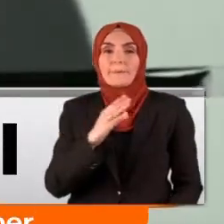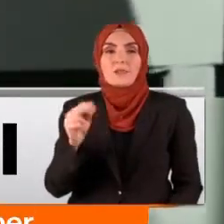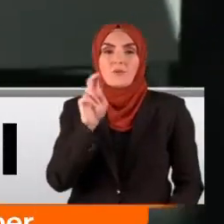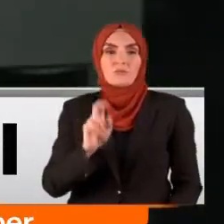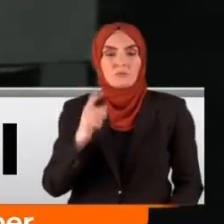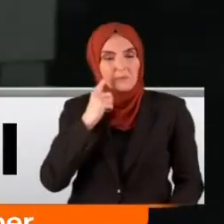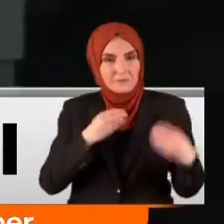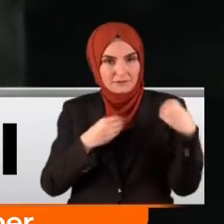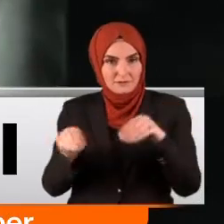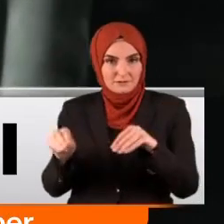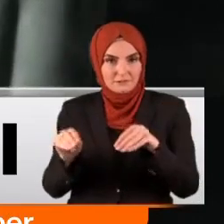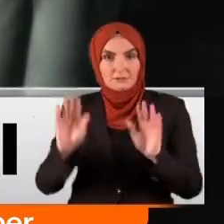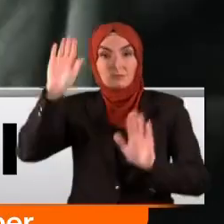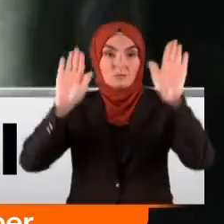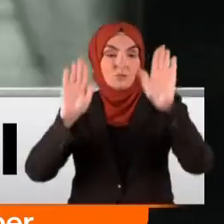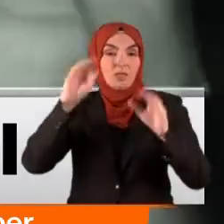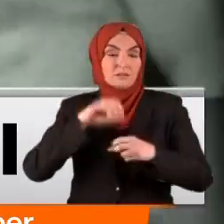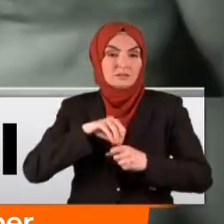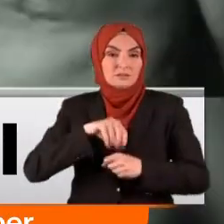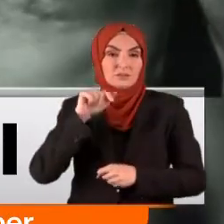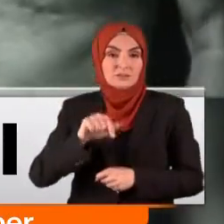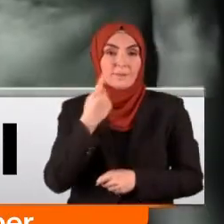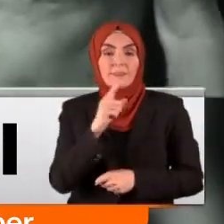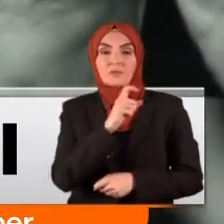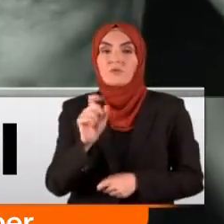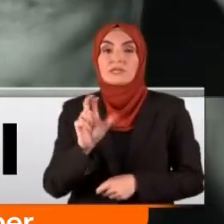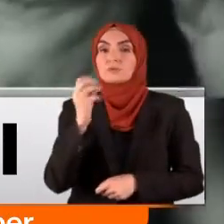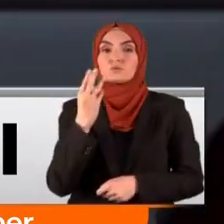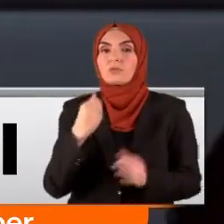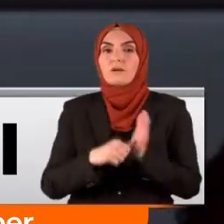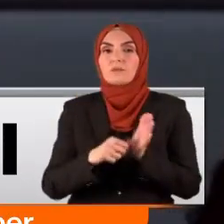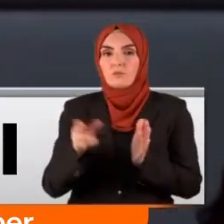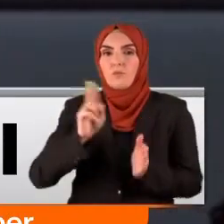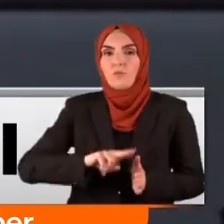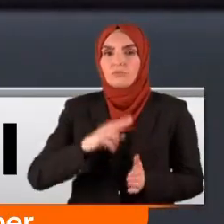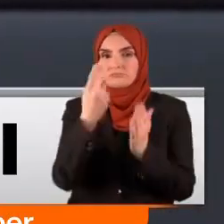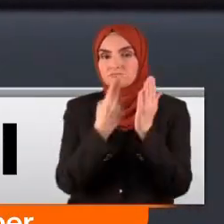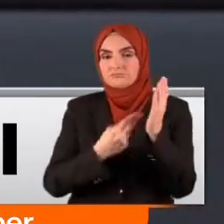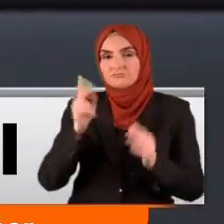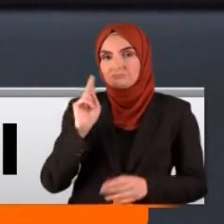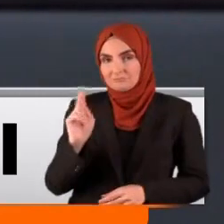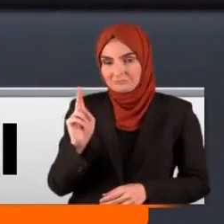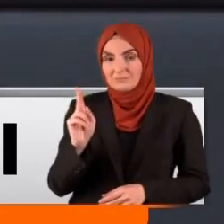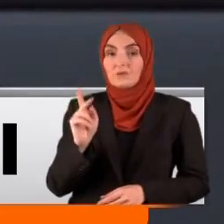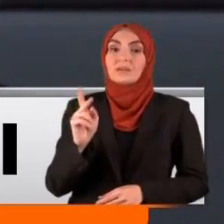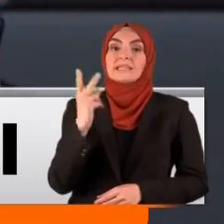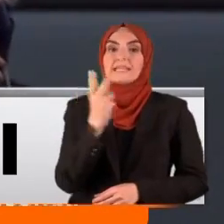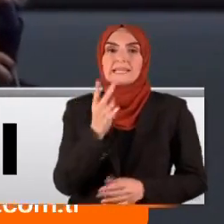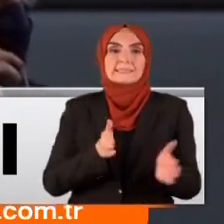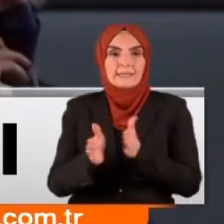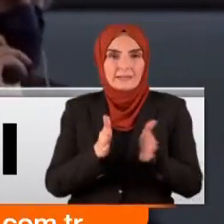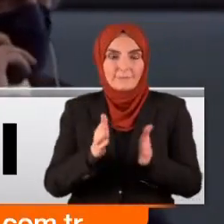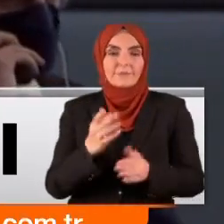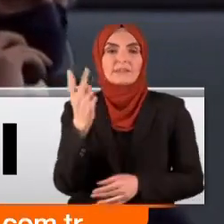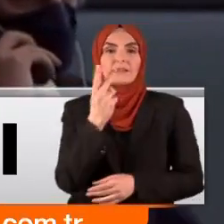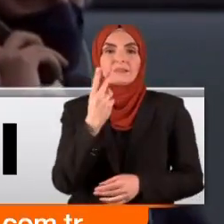Müzayedede 1973 yılında vefat eden İspanyol sanatçının 9 tablosu ve 2 seramik eseri yer aldı. Picasso'nun sevgilisi